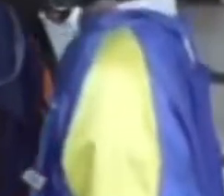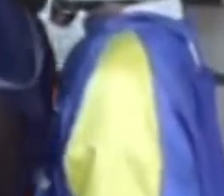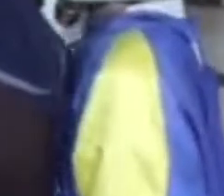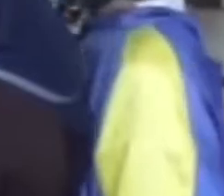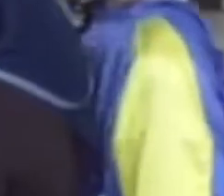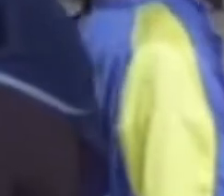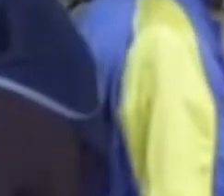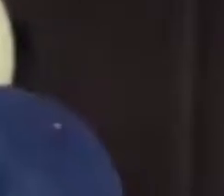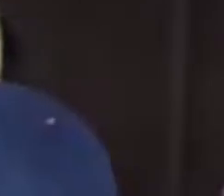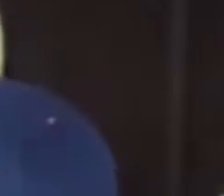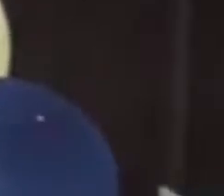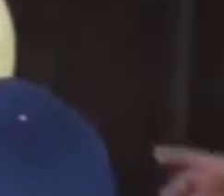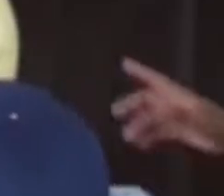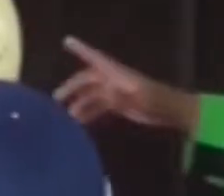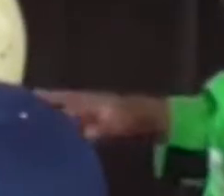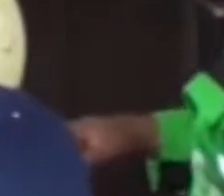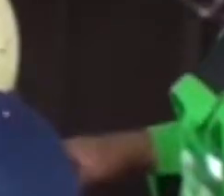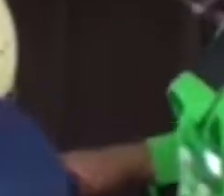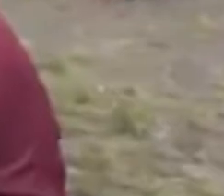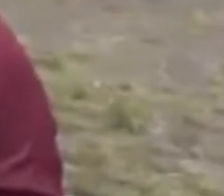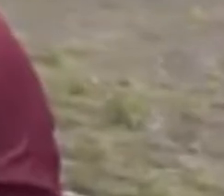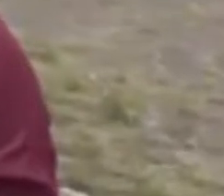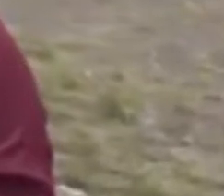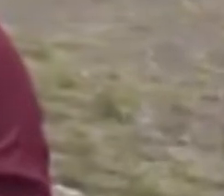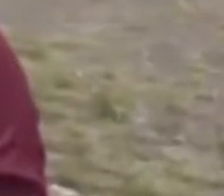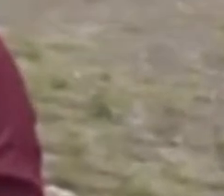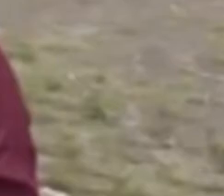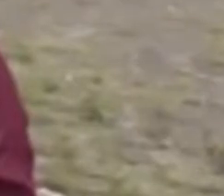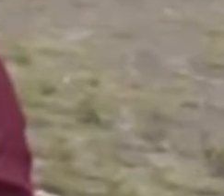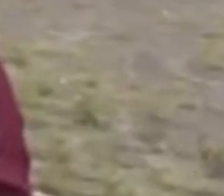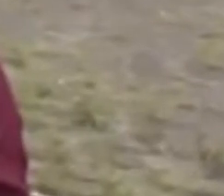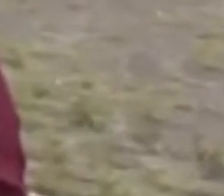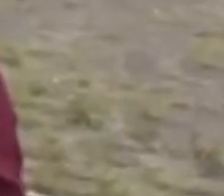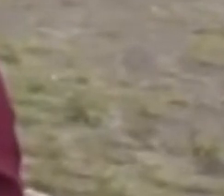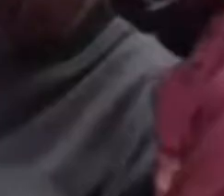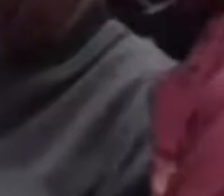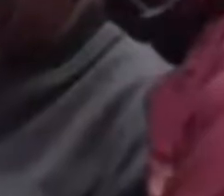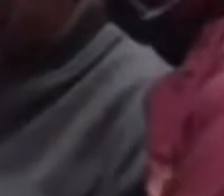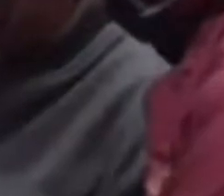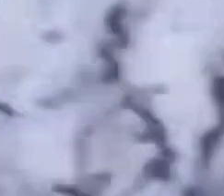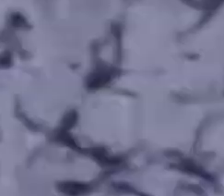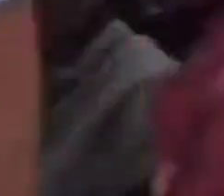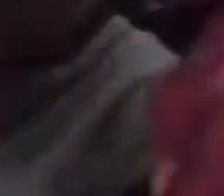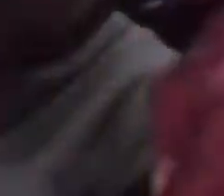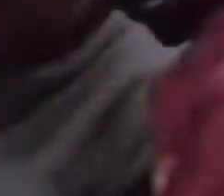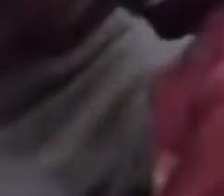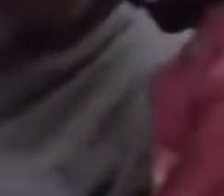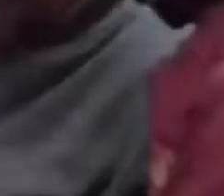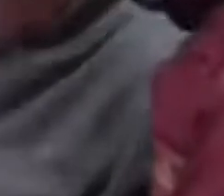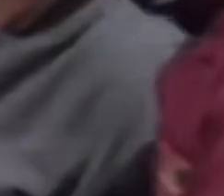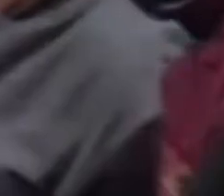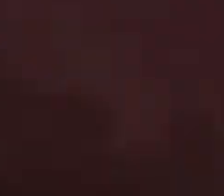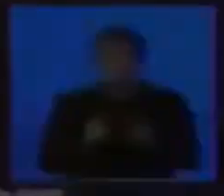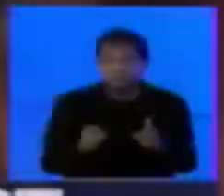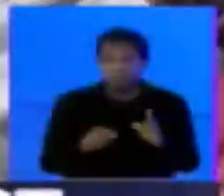Warga datang untuk mendaftar sebagai penerima bantuan sosial tunai BST di kantor Dinas Sosial Medan Sumatera Utara. Kewalahan tak ada mekanisme